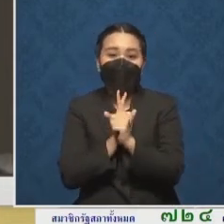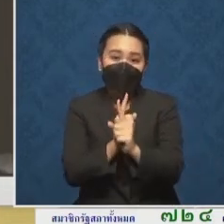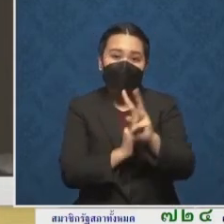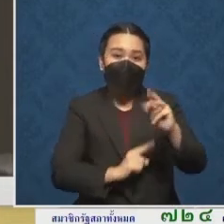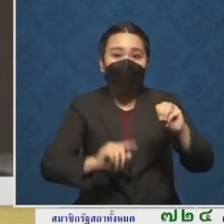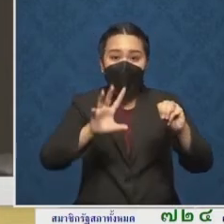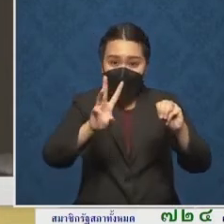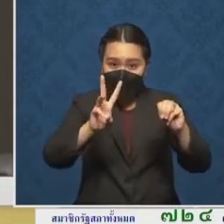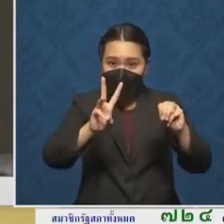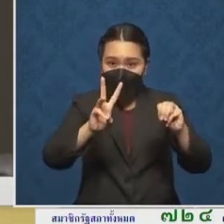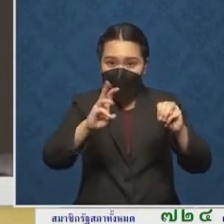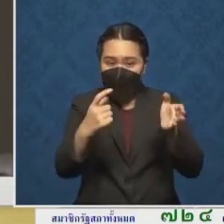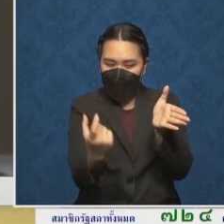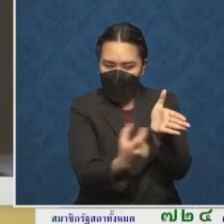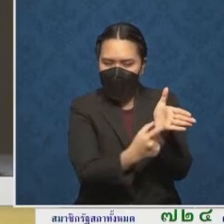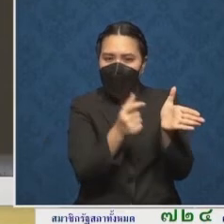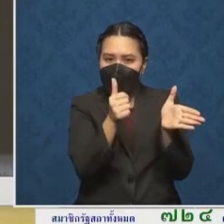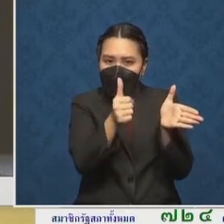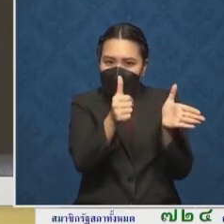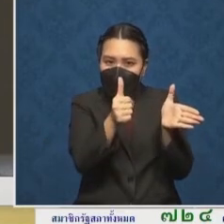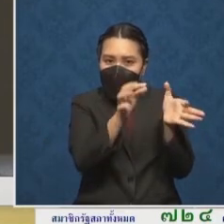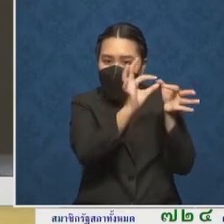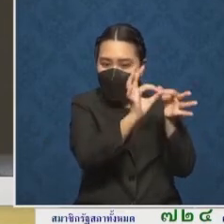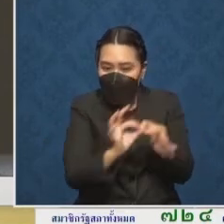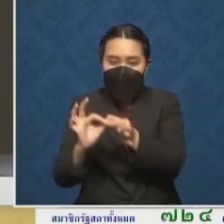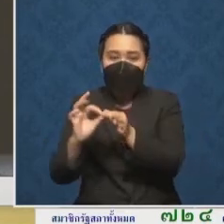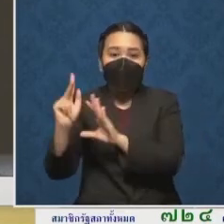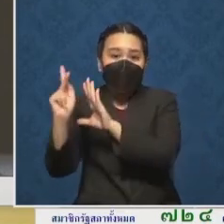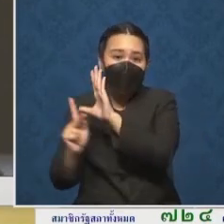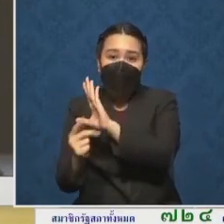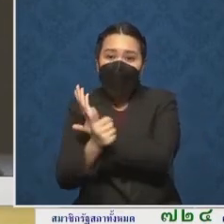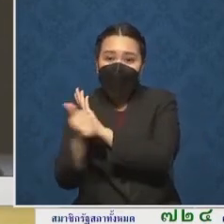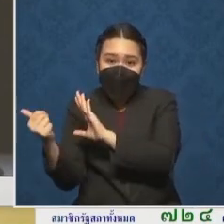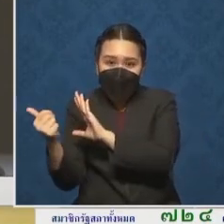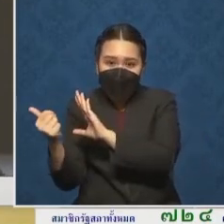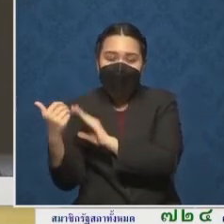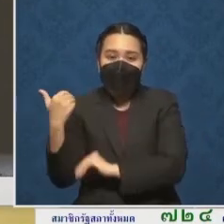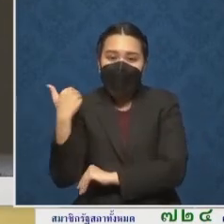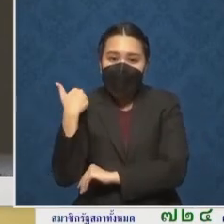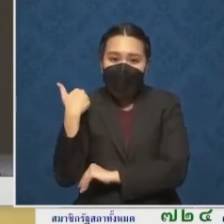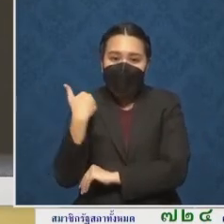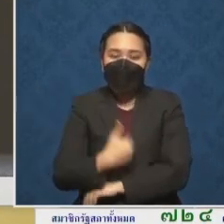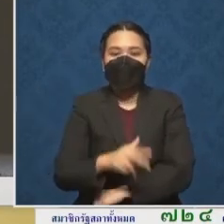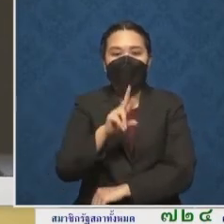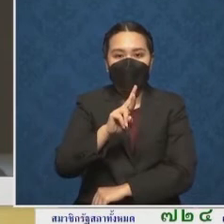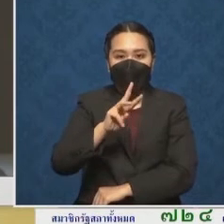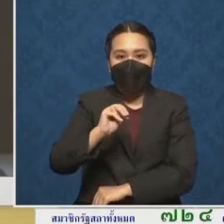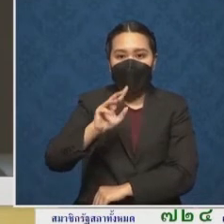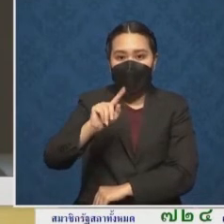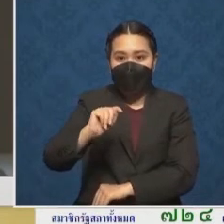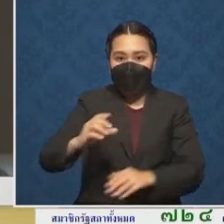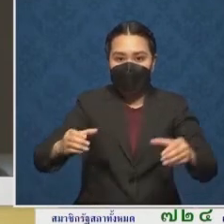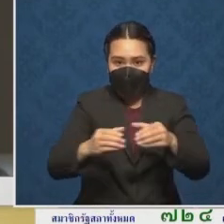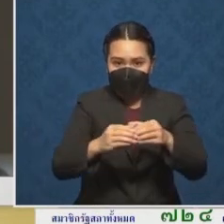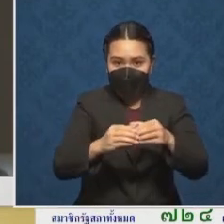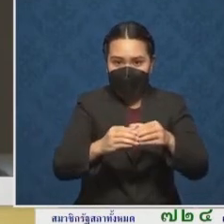ในมาตรา6ซึ่งเขียนเอาไว้ดีนะครับแล้วเดี๋ยวมันจะไปเชื่อมโยงกับกฎหมายฉบับอื่นก็คือให้คณะรัฐมนตรีเนี่ย